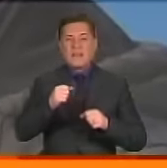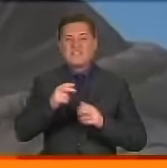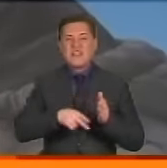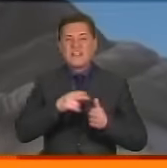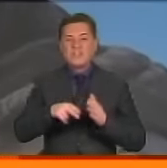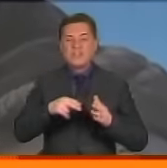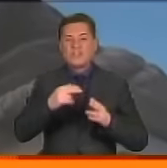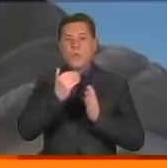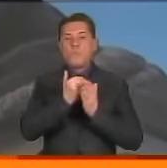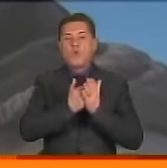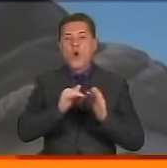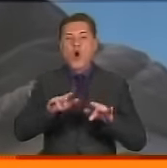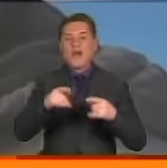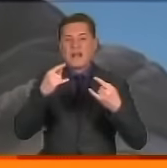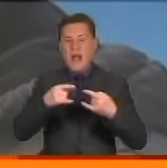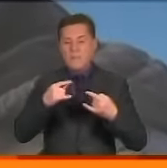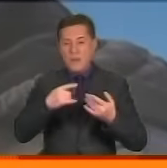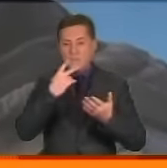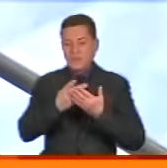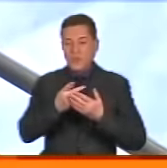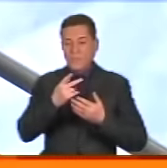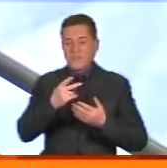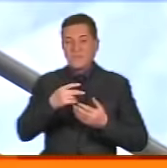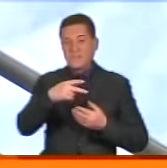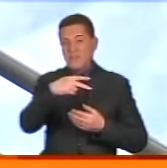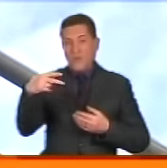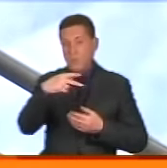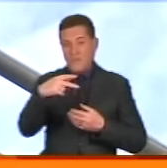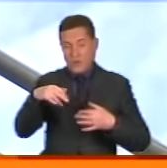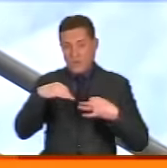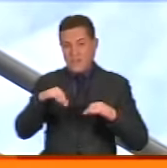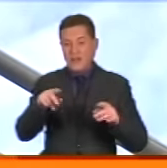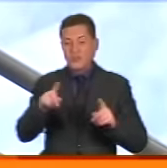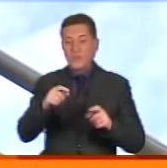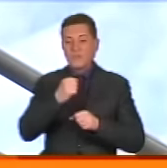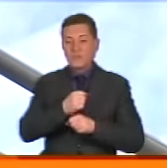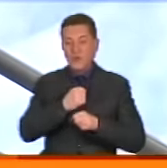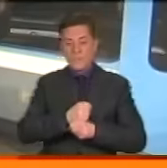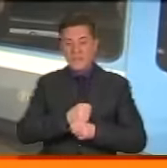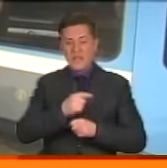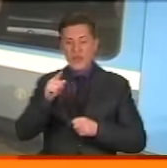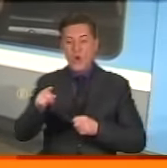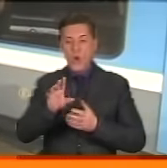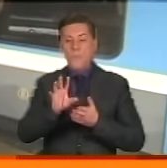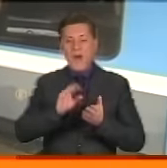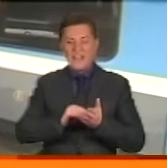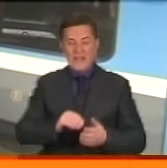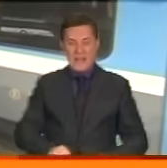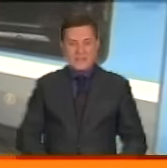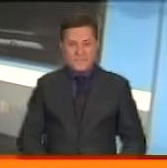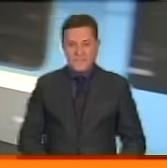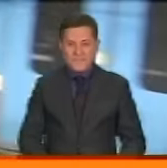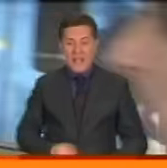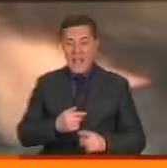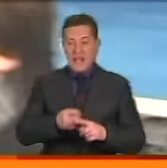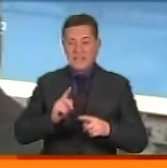і прийшов роздивитися двоповерхового транспорта, аби точніше розробити його віртуальний макет. От дивіться, це фанат